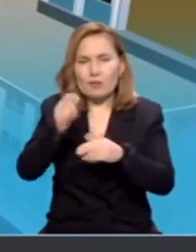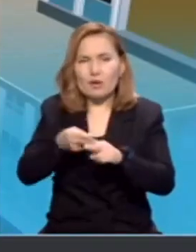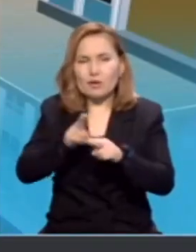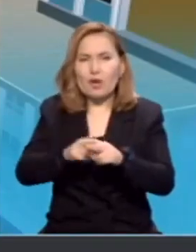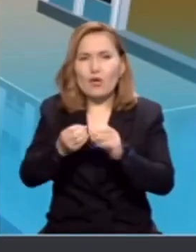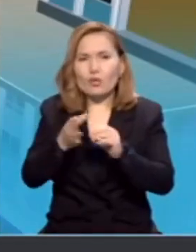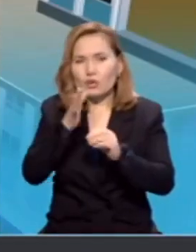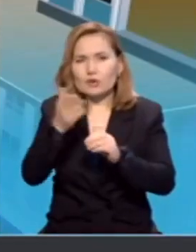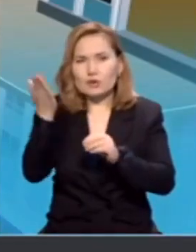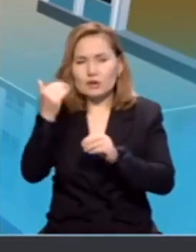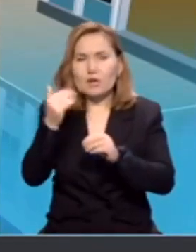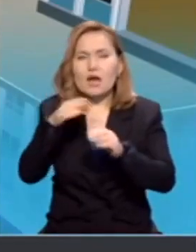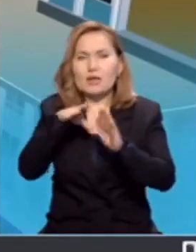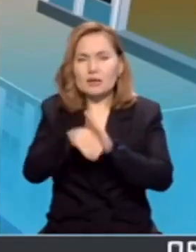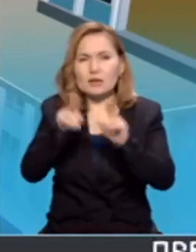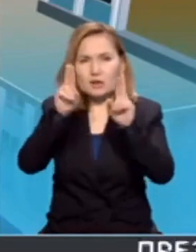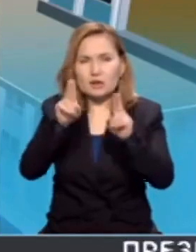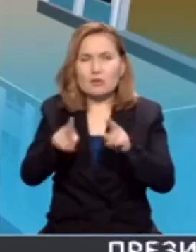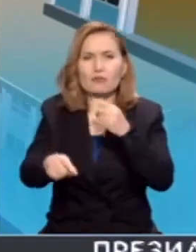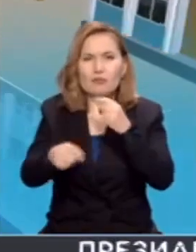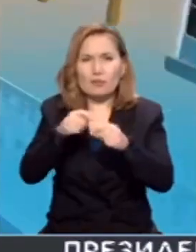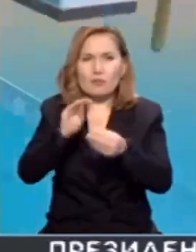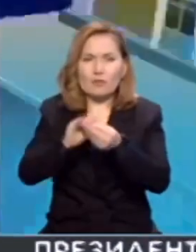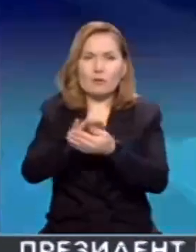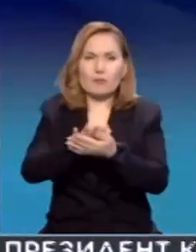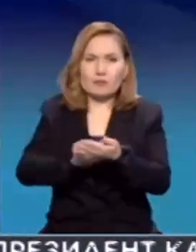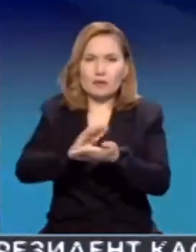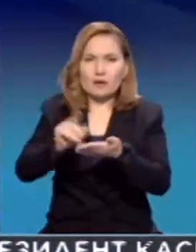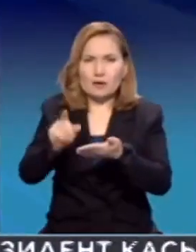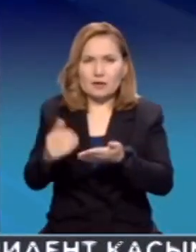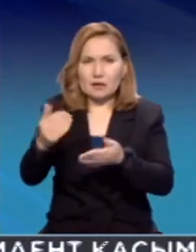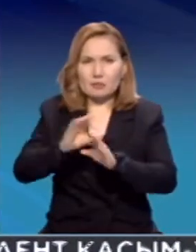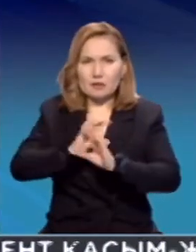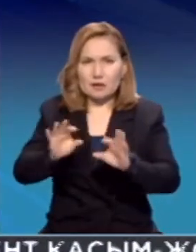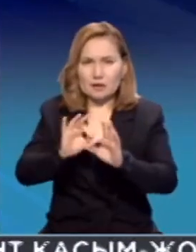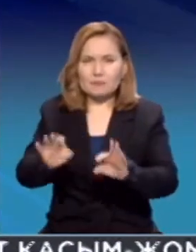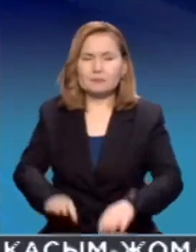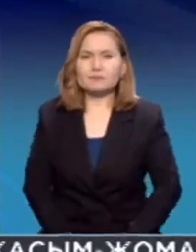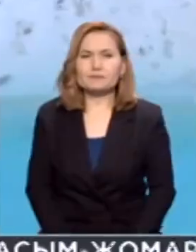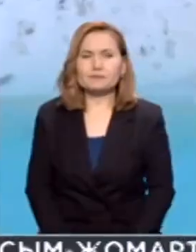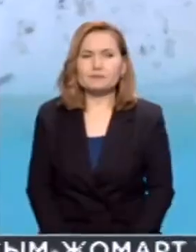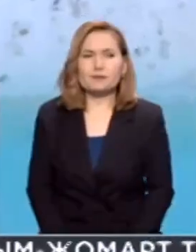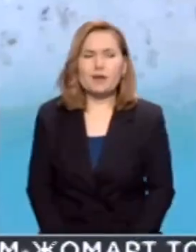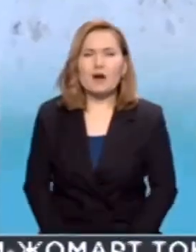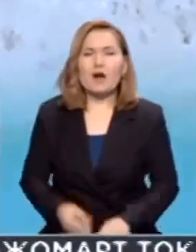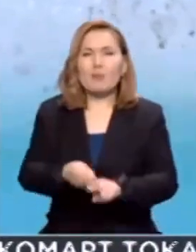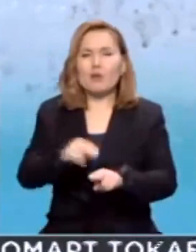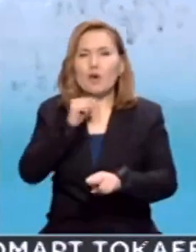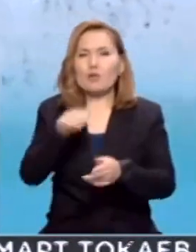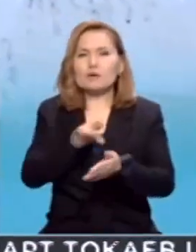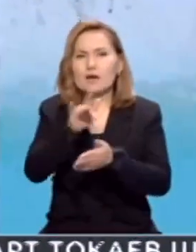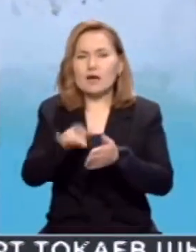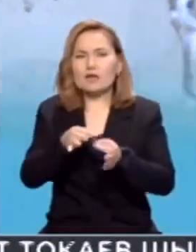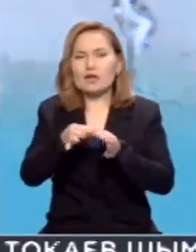ереже орындалмай келеді. Себебін Дәуренбек Әбдібек анықтауға тырысты. Бұл Қостанай қаласынан 25